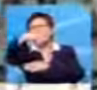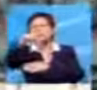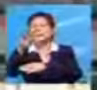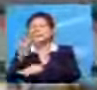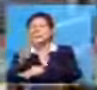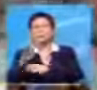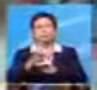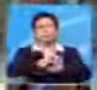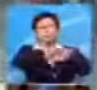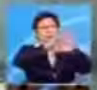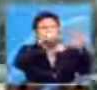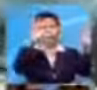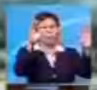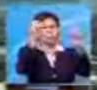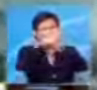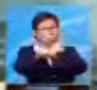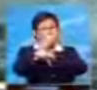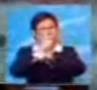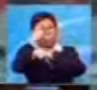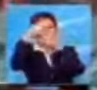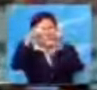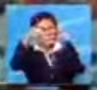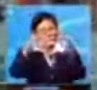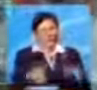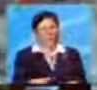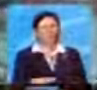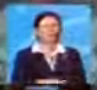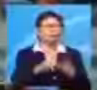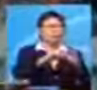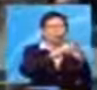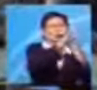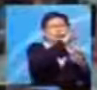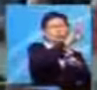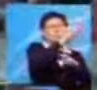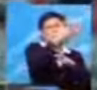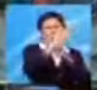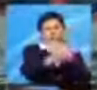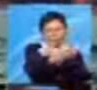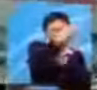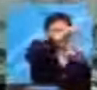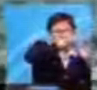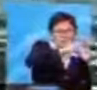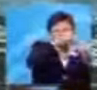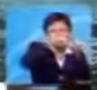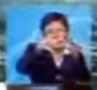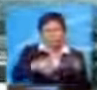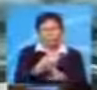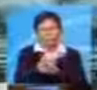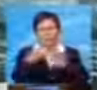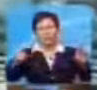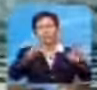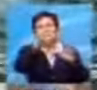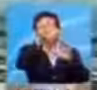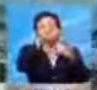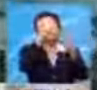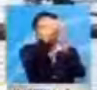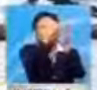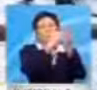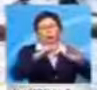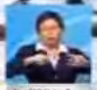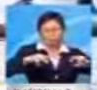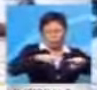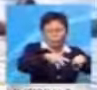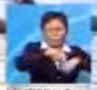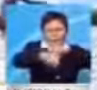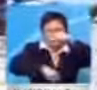J Man bes berawal 715 PES perapkan disipl Ren